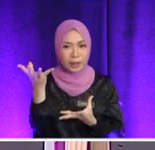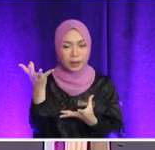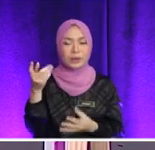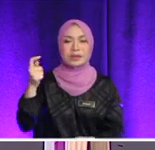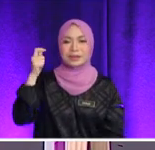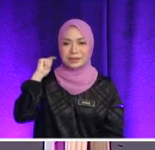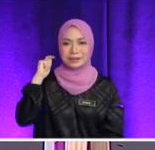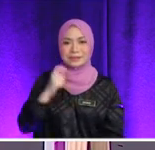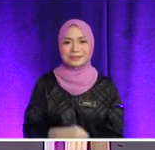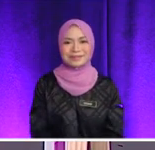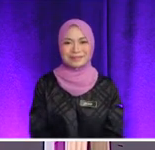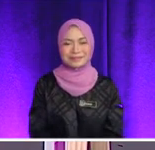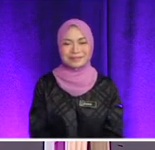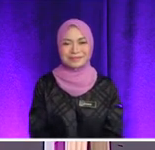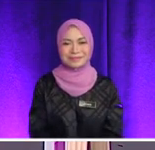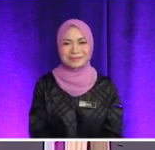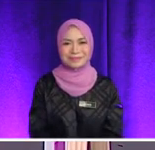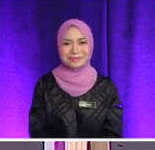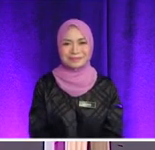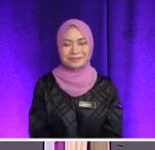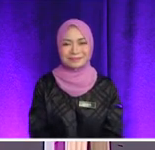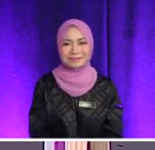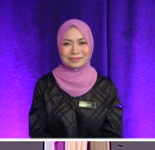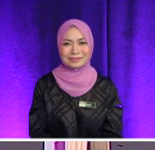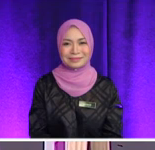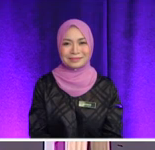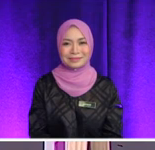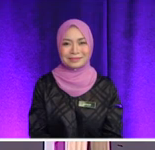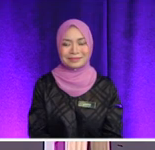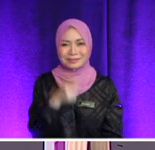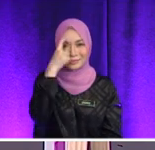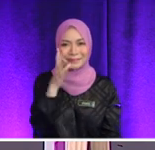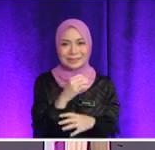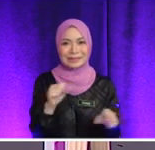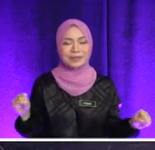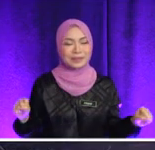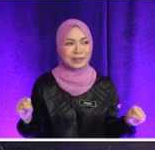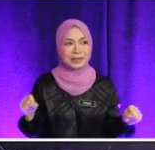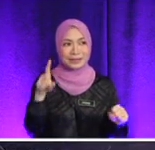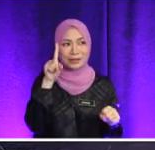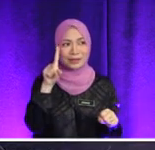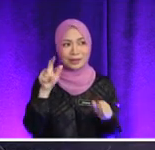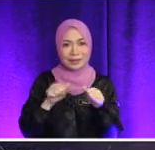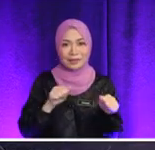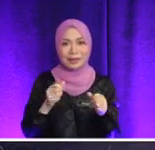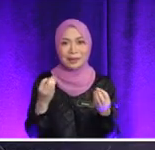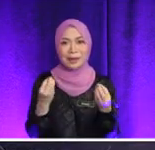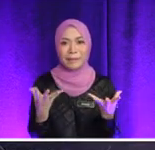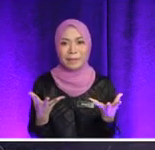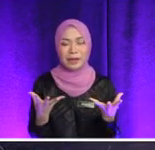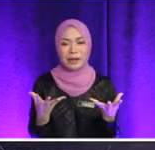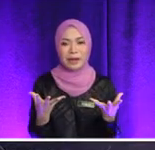flow satu persatu untuk siapkan satu tuh berapa masuk yang diambil sebelumnya